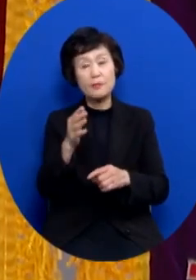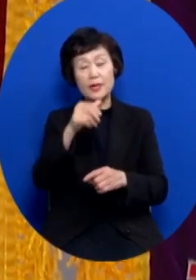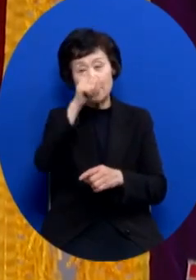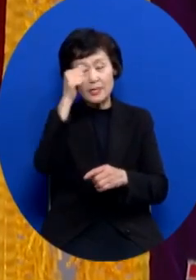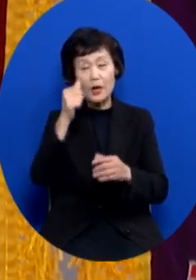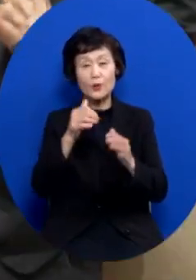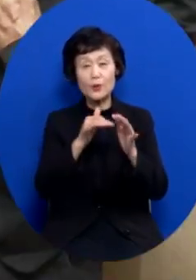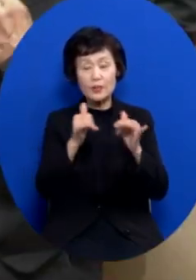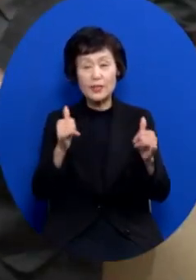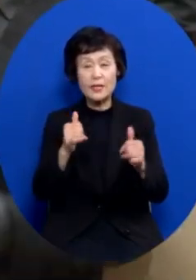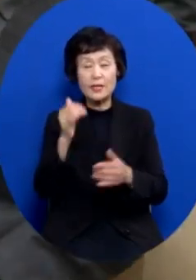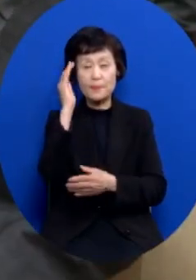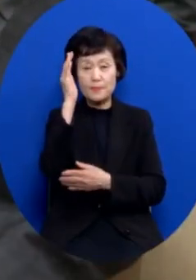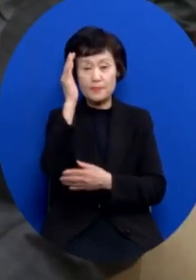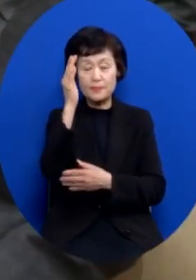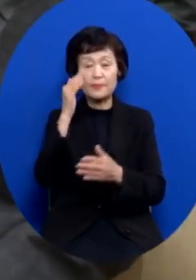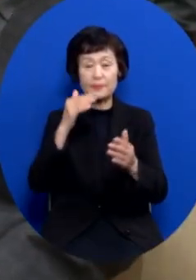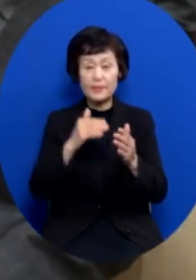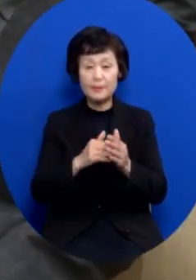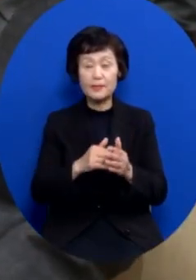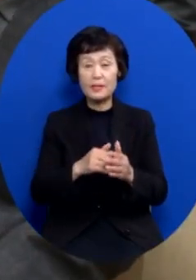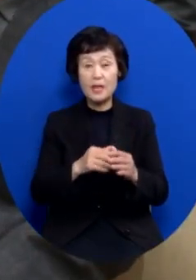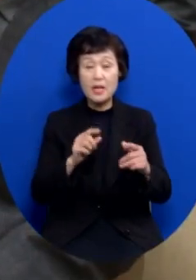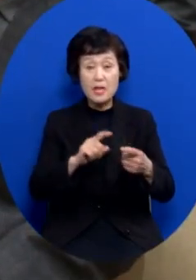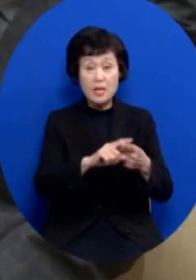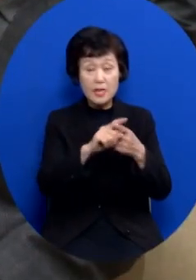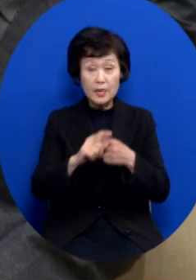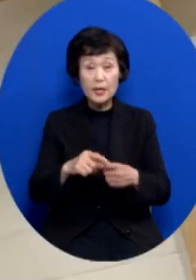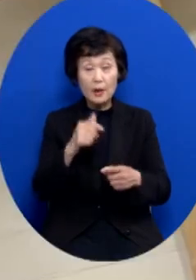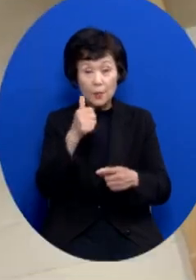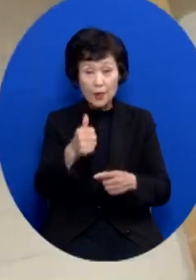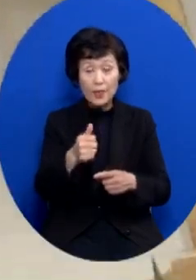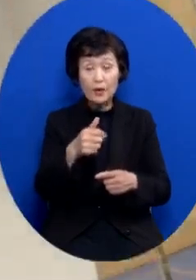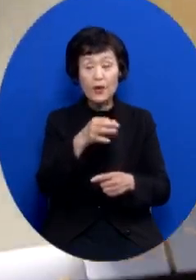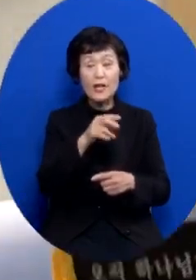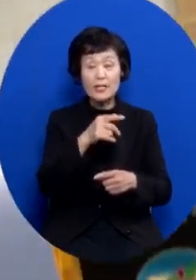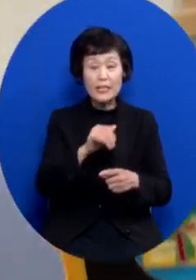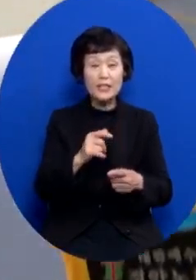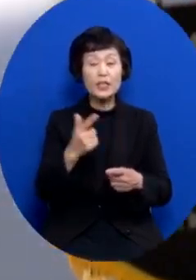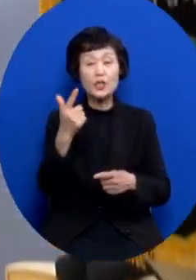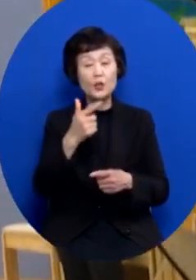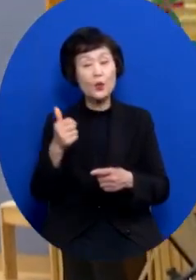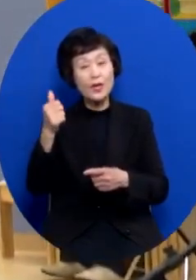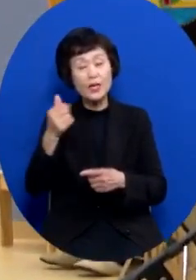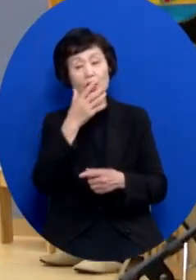전했습니다. 이어 동부지역 장로연합회장과 경안노회장이 축사와 격려사를